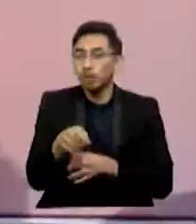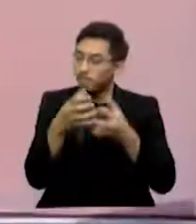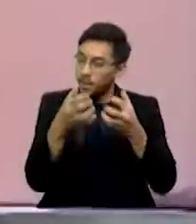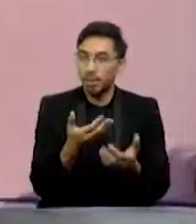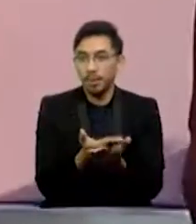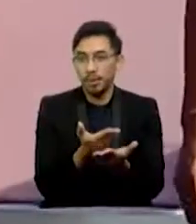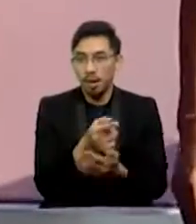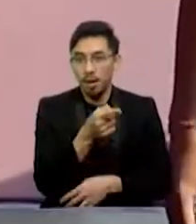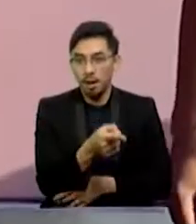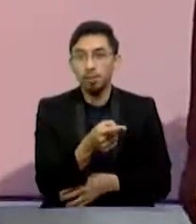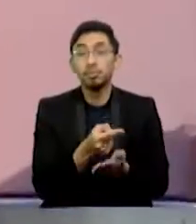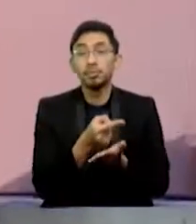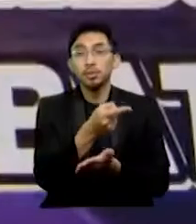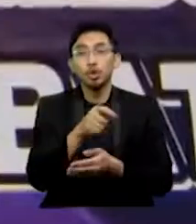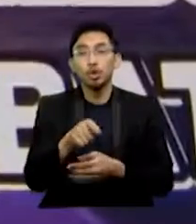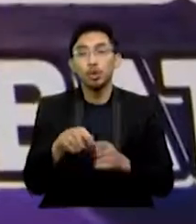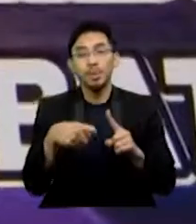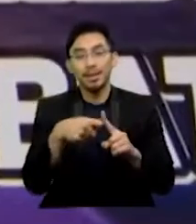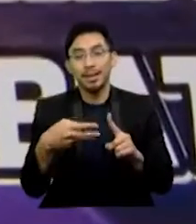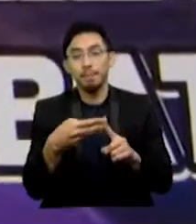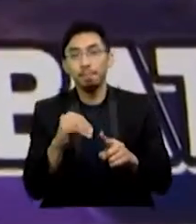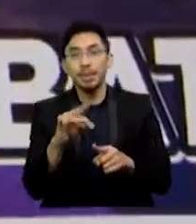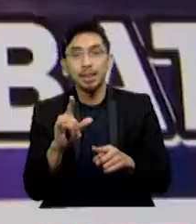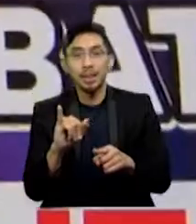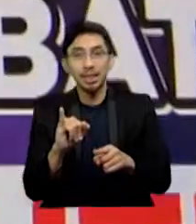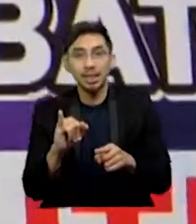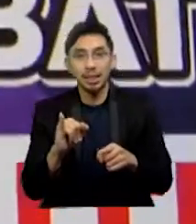tuntutan hukuman kebiri maupun hukum seumur hidup.